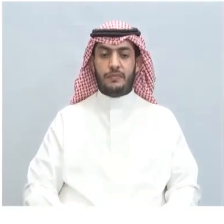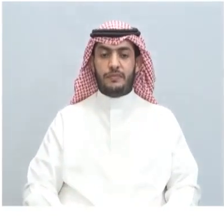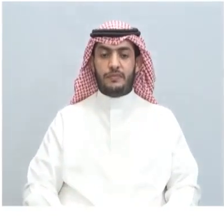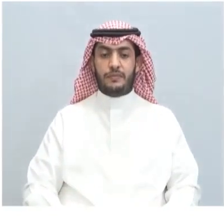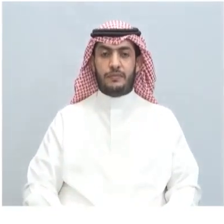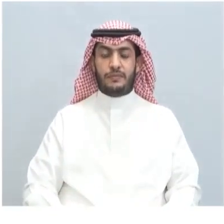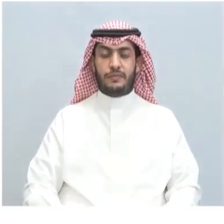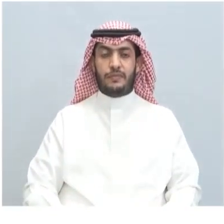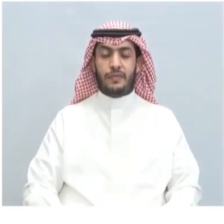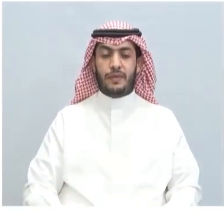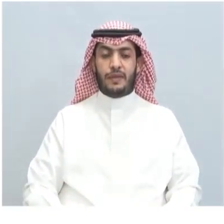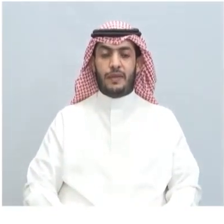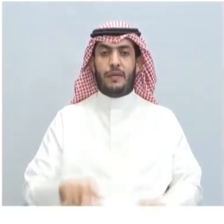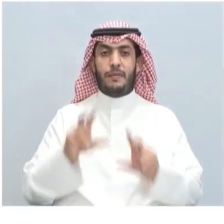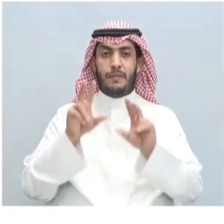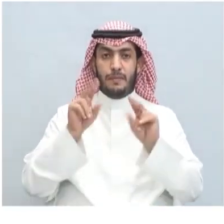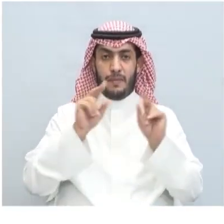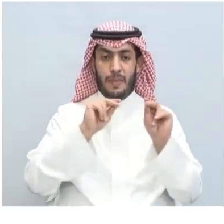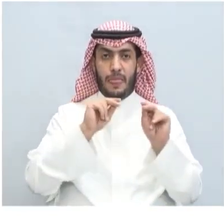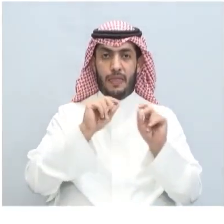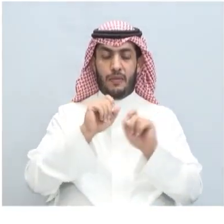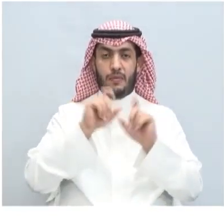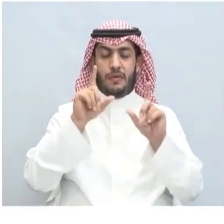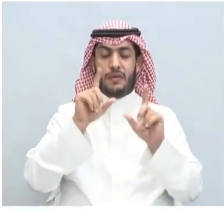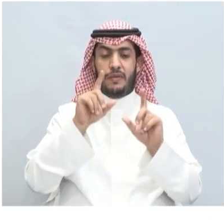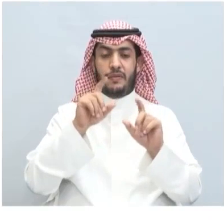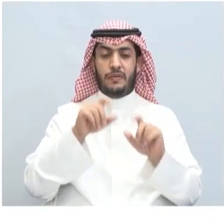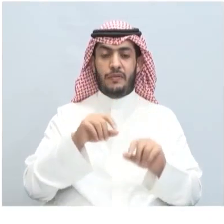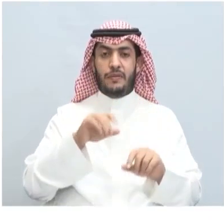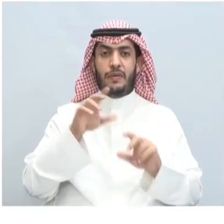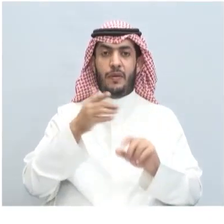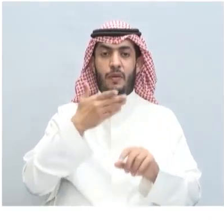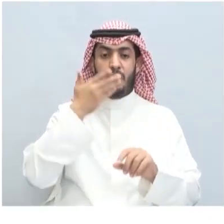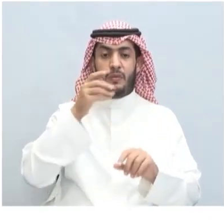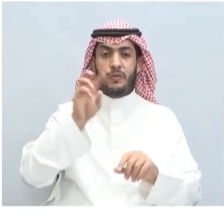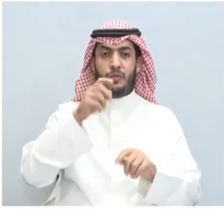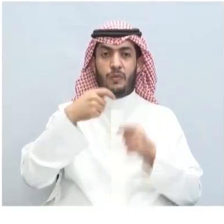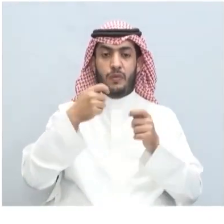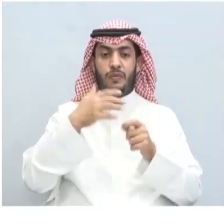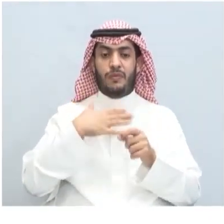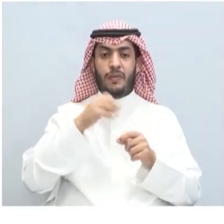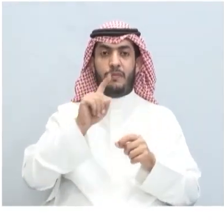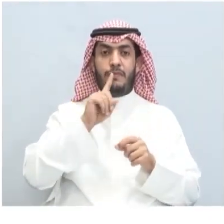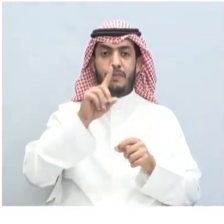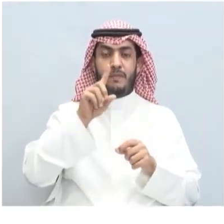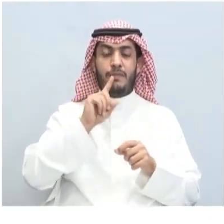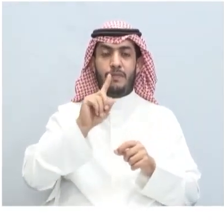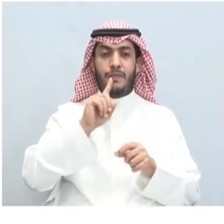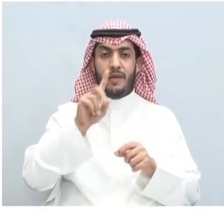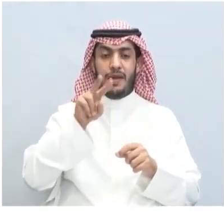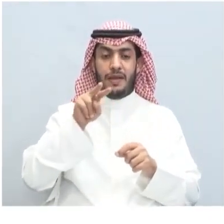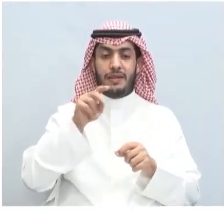واستثماراتها دعونا ناخذ مثال ايضا لكي تتضح الصوره بشكل اكبر يمتلك احد المستثمرين 100